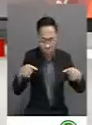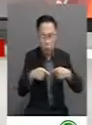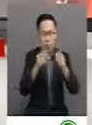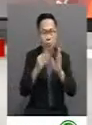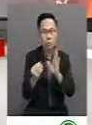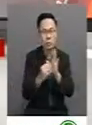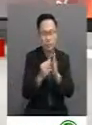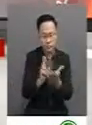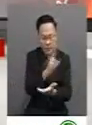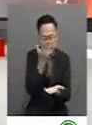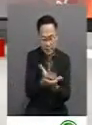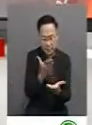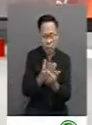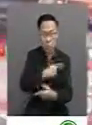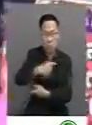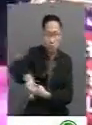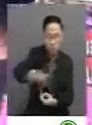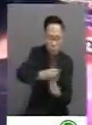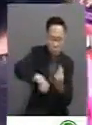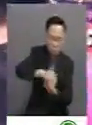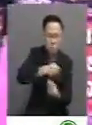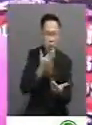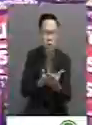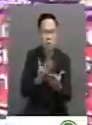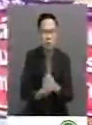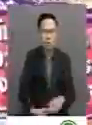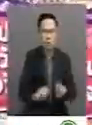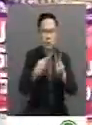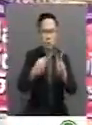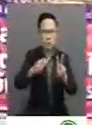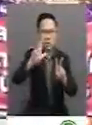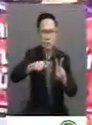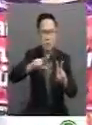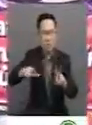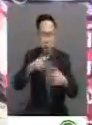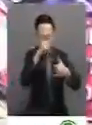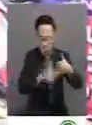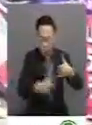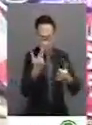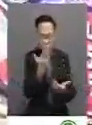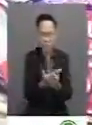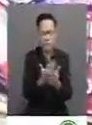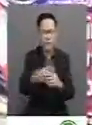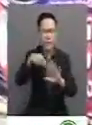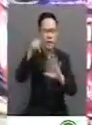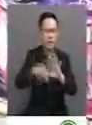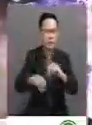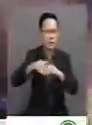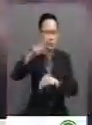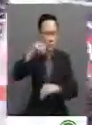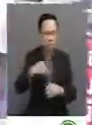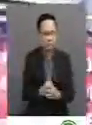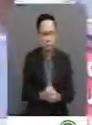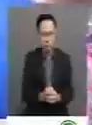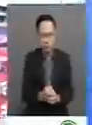ในช่วงของเทศกาลสงกรานต์นี่คือเงินสะพัด 23,000 ล้านบาทต่อคนนี่คือใช้จ่ายประมาณ 5,000 กว่าบาทเลยทีเดีย